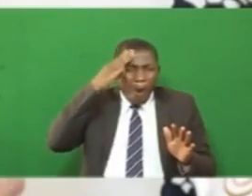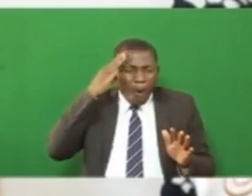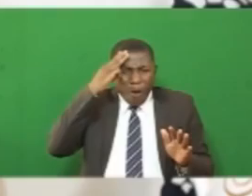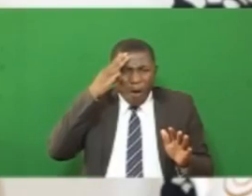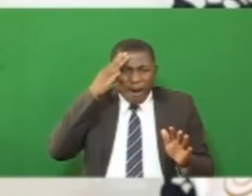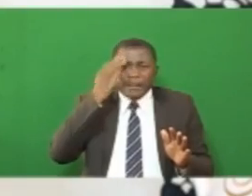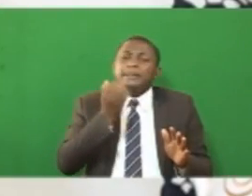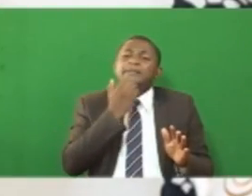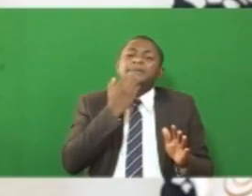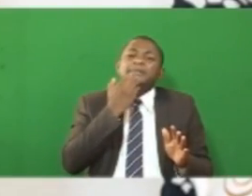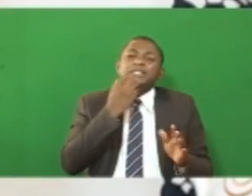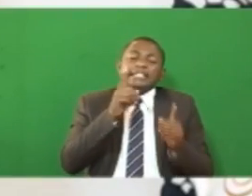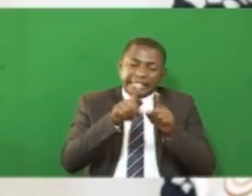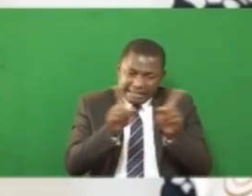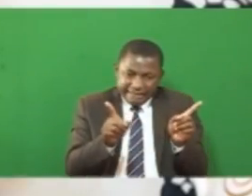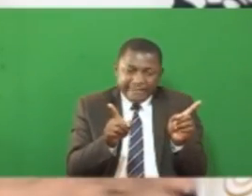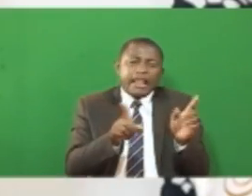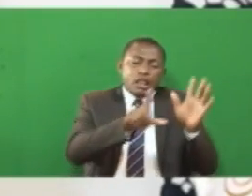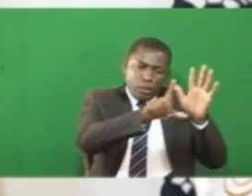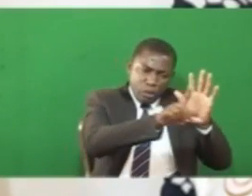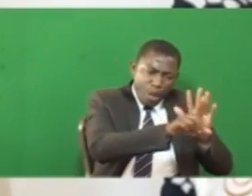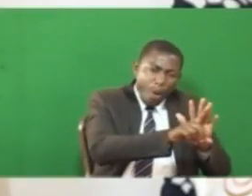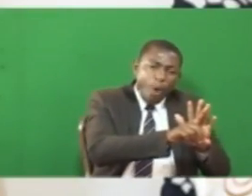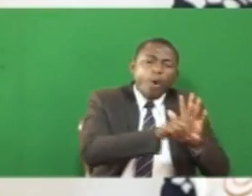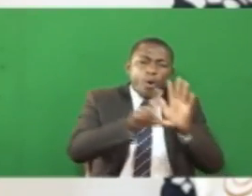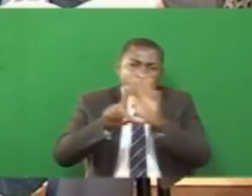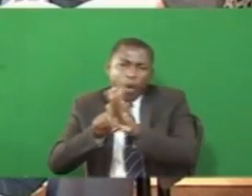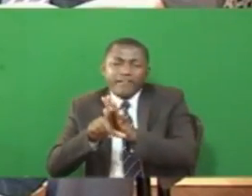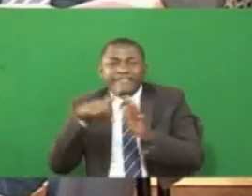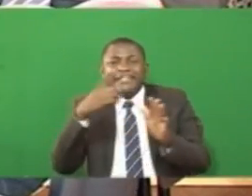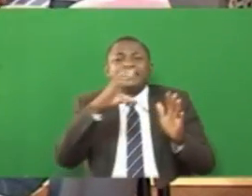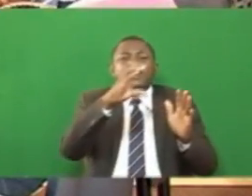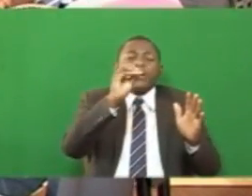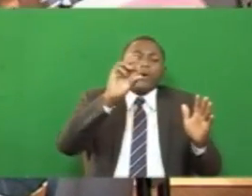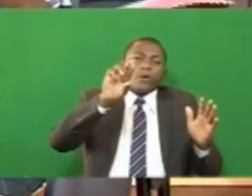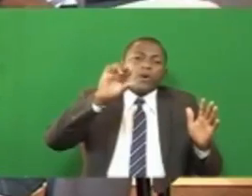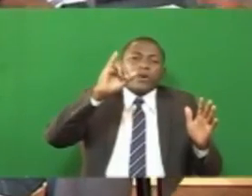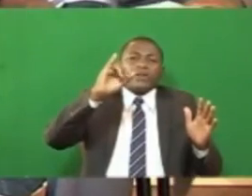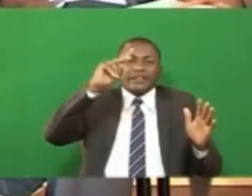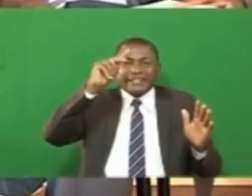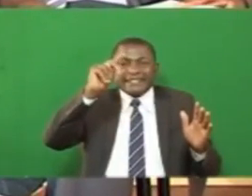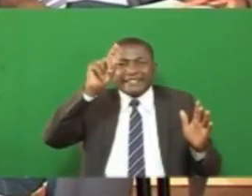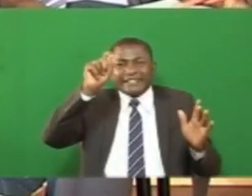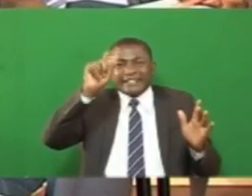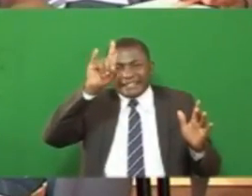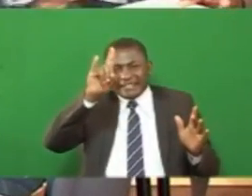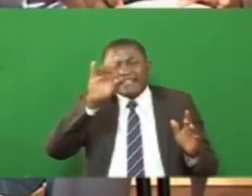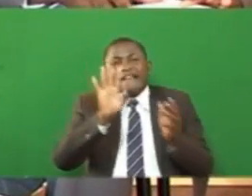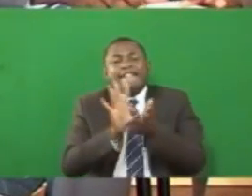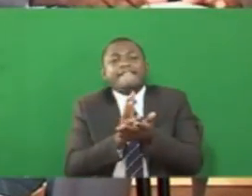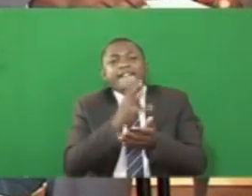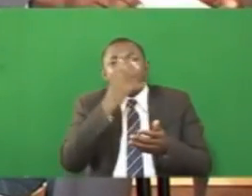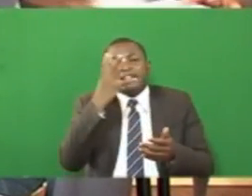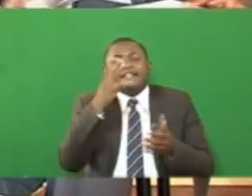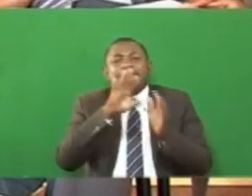rinoshandiswa richireva zvakasiyana siyana. Alright. Rekatinzwe kuna vaKorinde vekutanga 14 pa21. VaKorinde vekutanga 14.